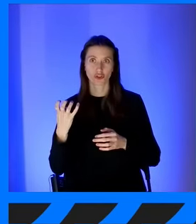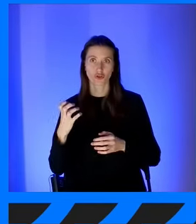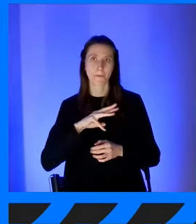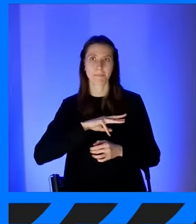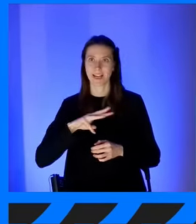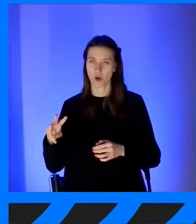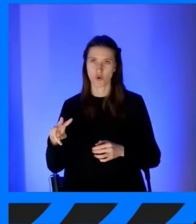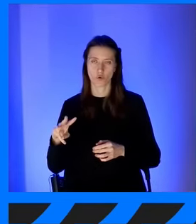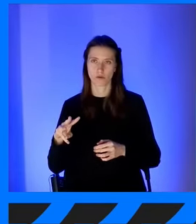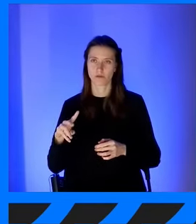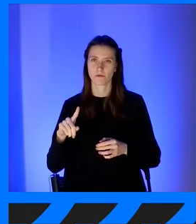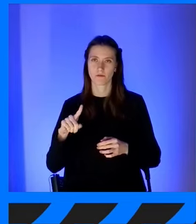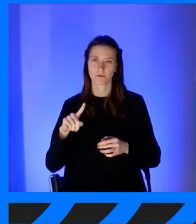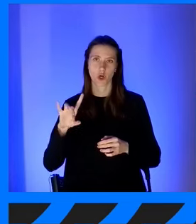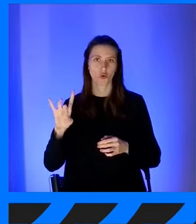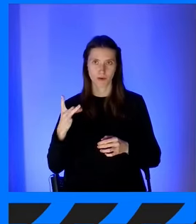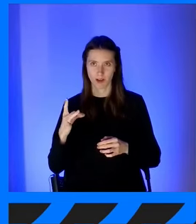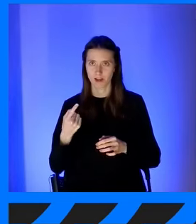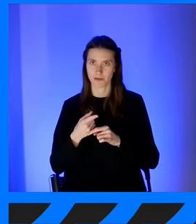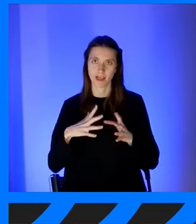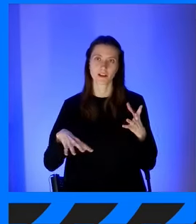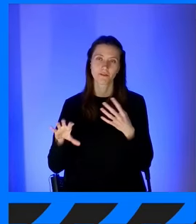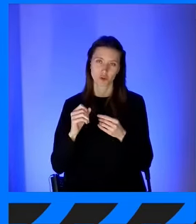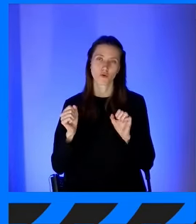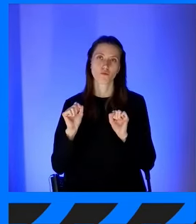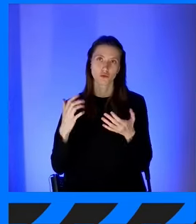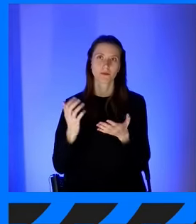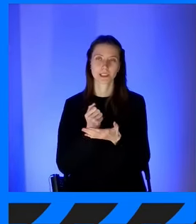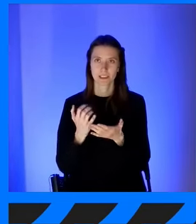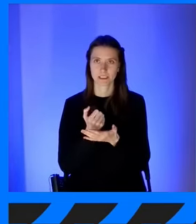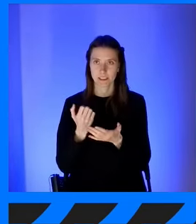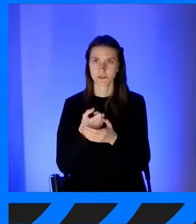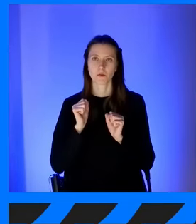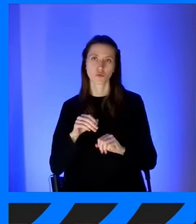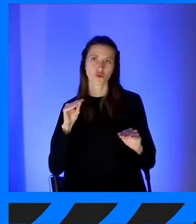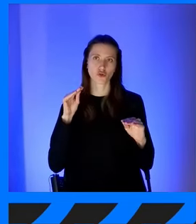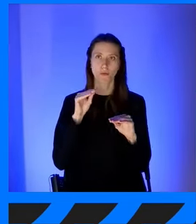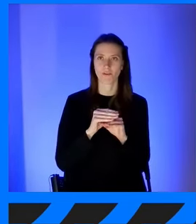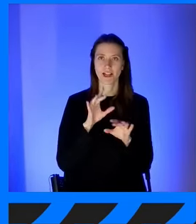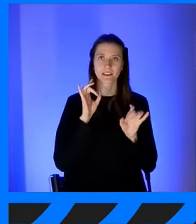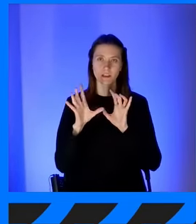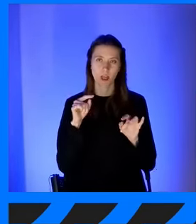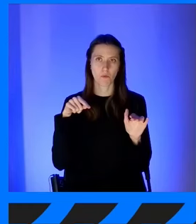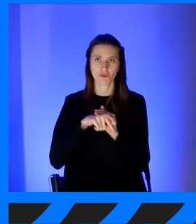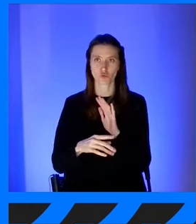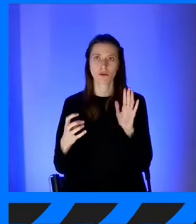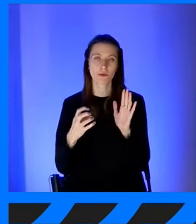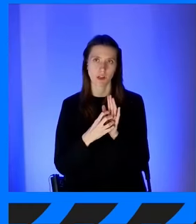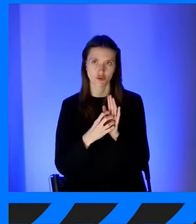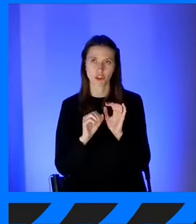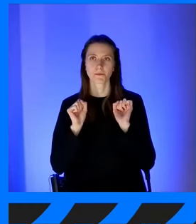Сумма вот примерно такая. То есть это все монетизируется, можно встраивать рекламу в свои приложения,